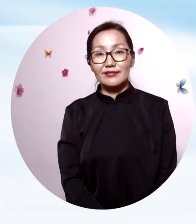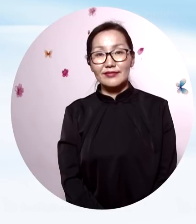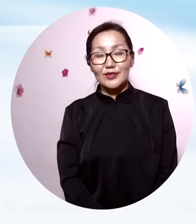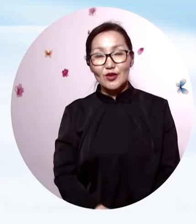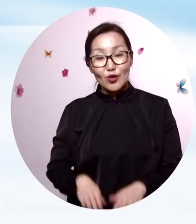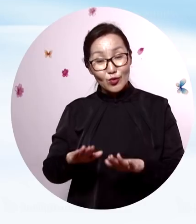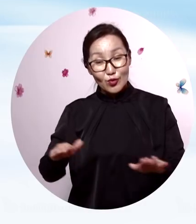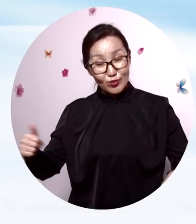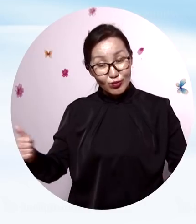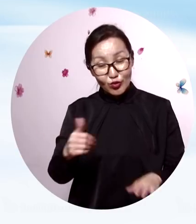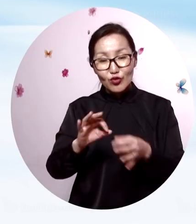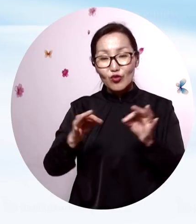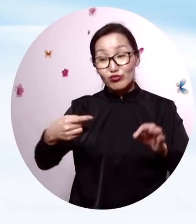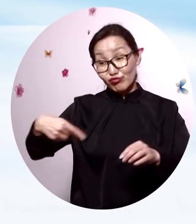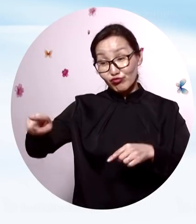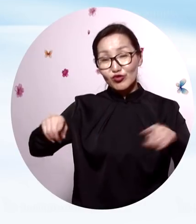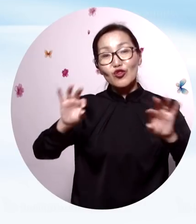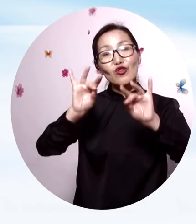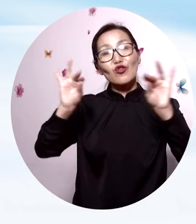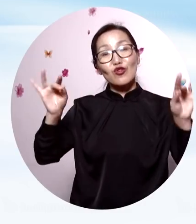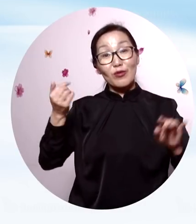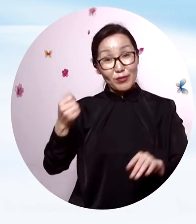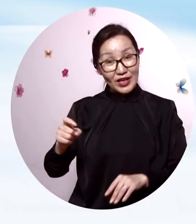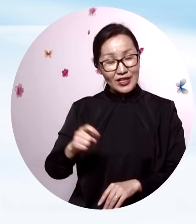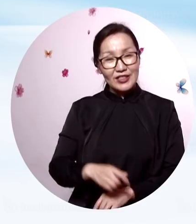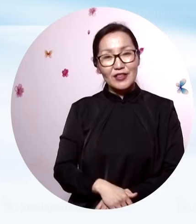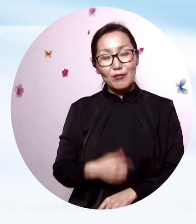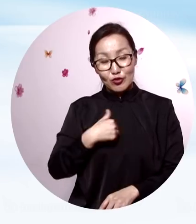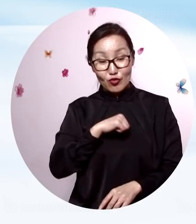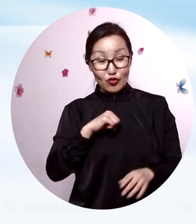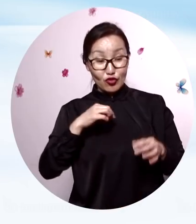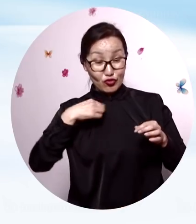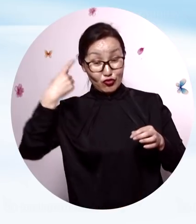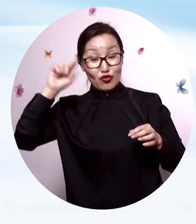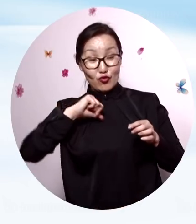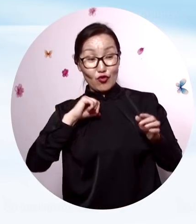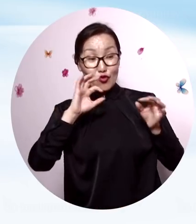Хүүхд бүрийн өгүүлбэр өөрөөр багш нь энд нэг зохиосон өгүүлбэрээ бас бичсэн.